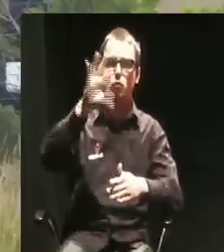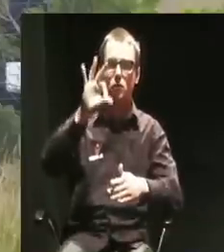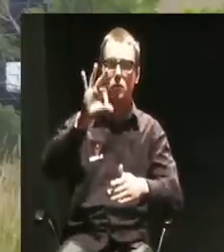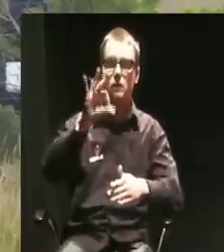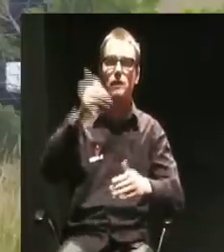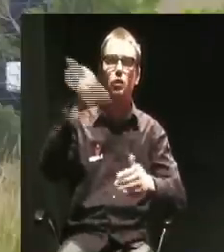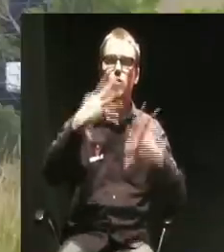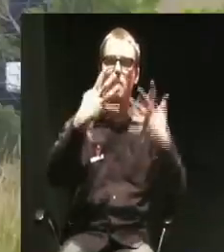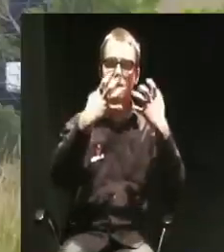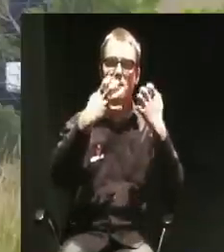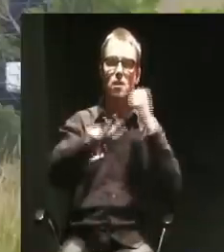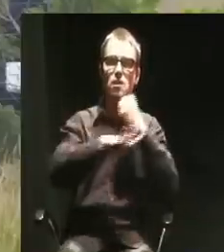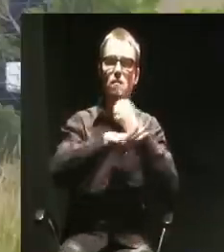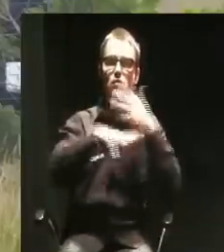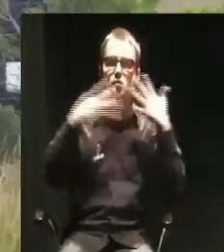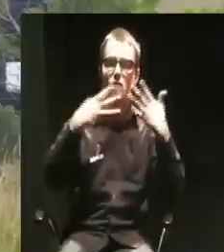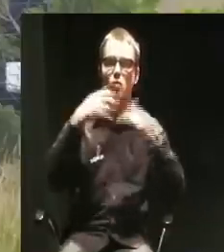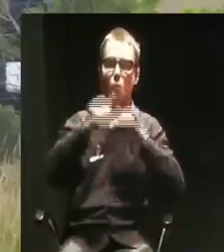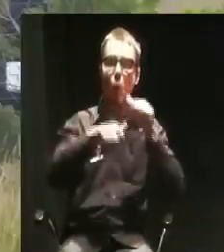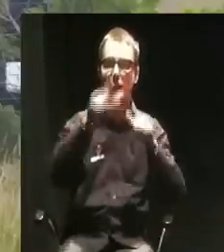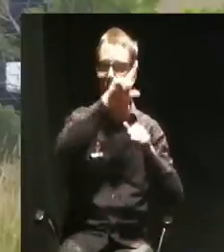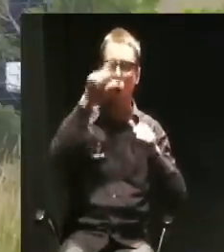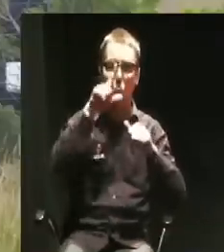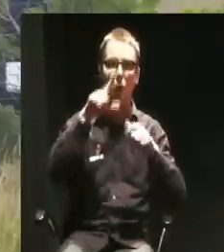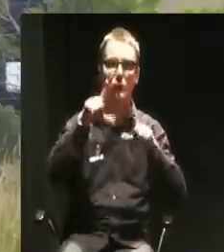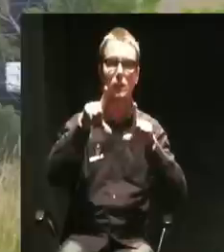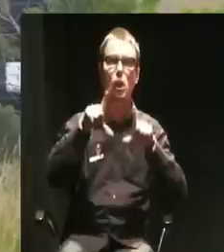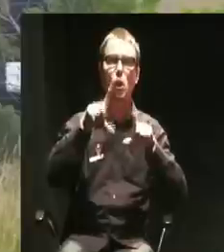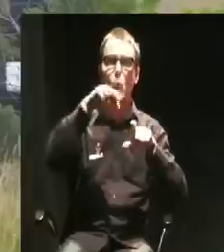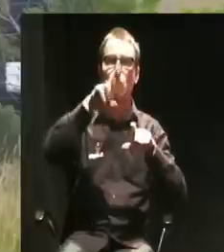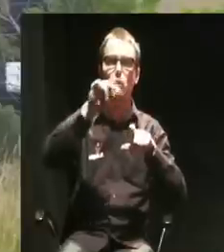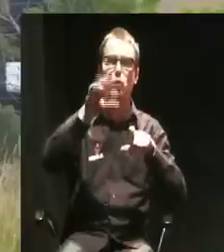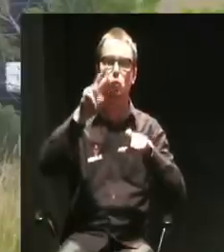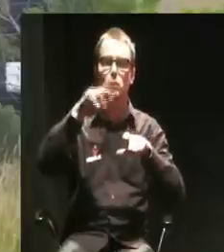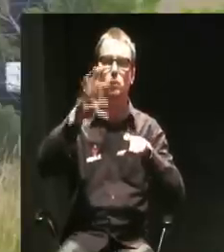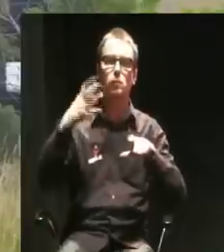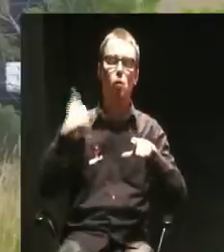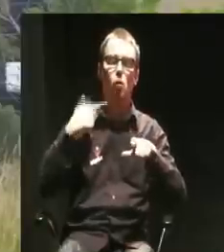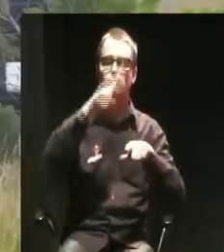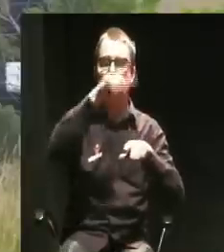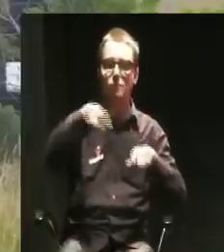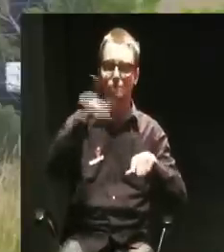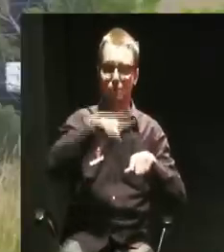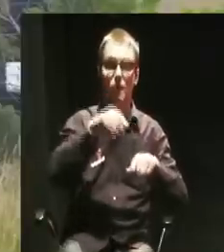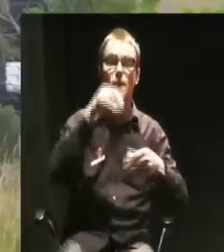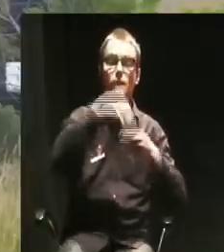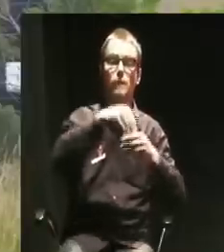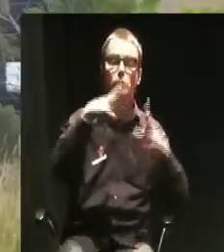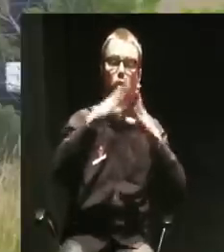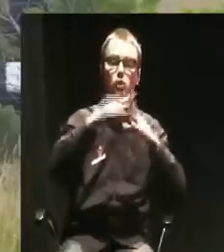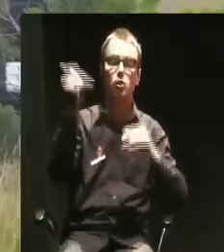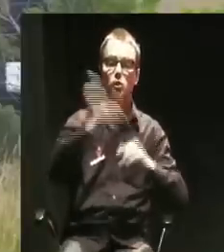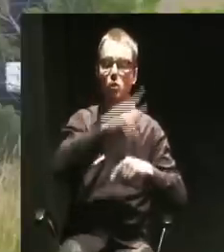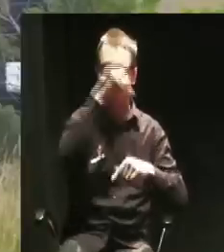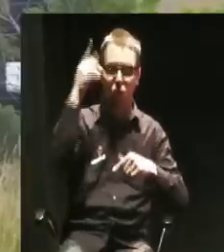upadała, pracowało tam w szczytowym okresie prawie 10 tysięcy ludzi, którzy z dnia na dzień dowiedzieli